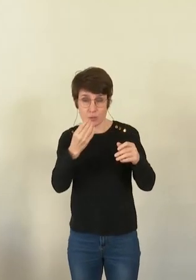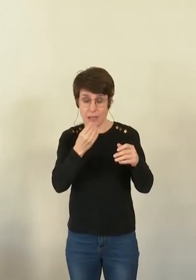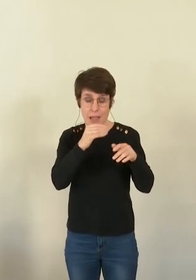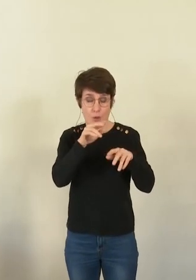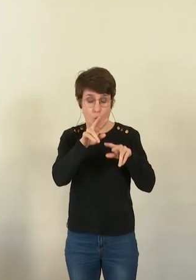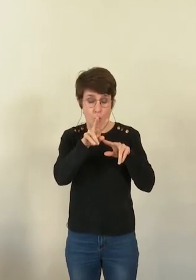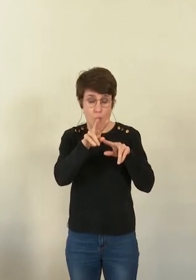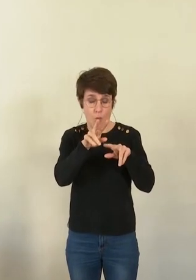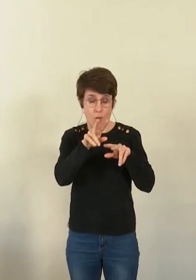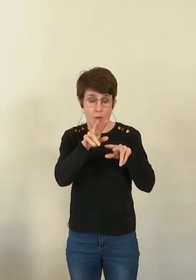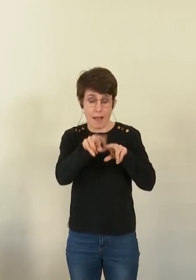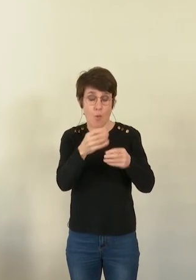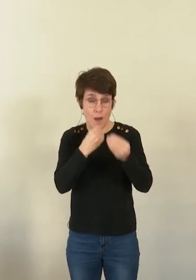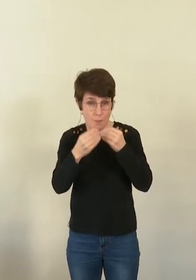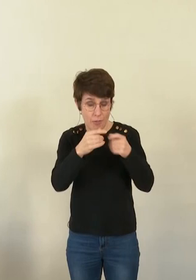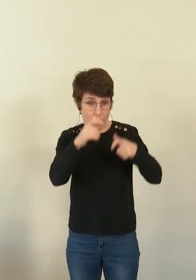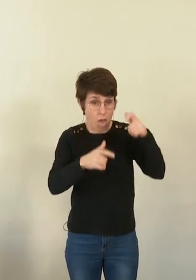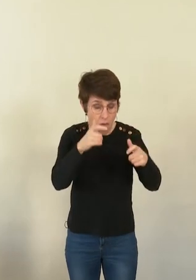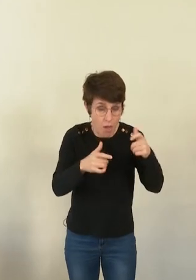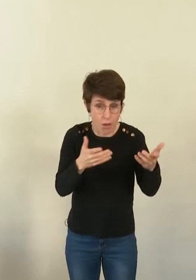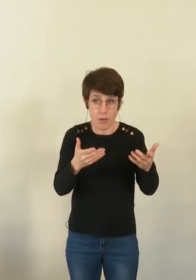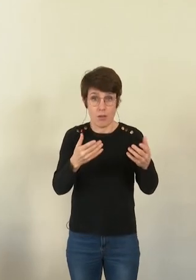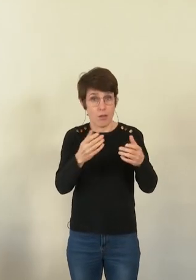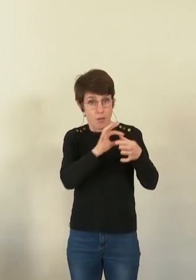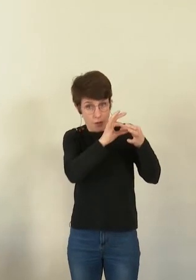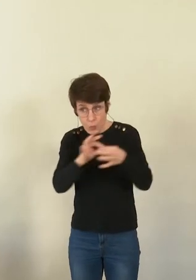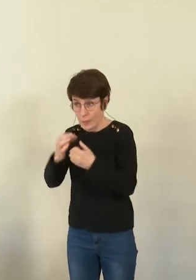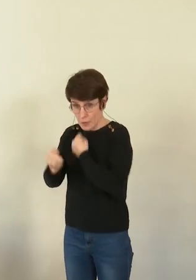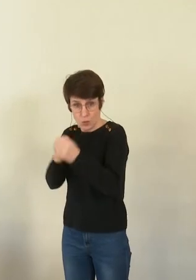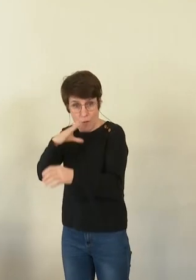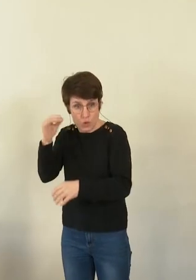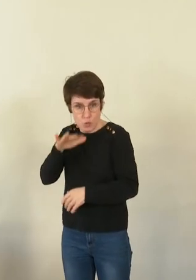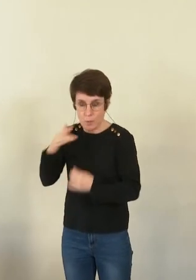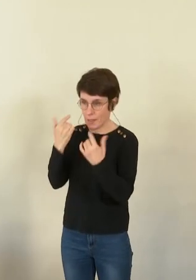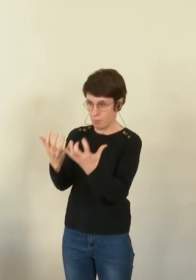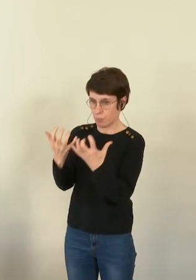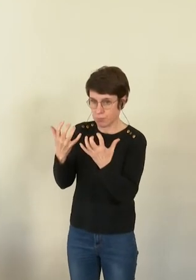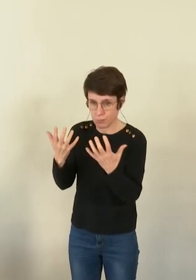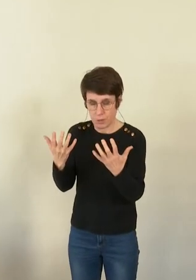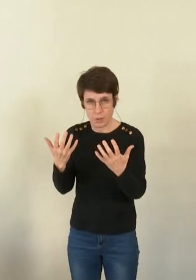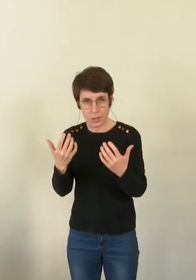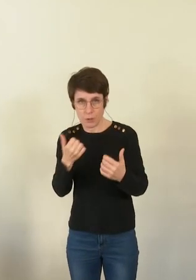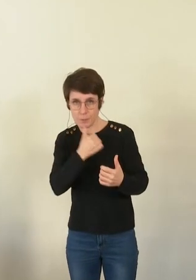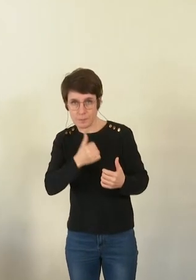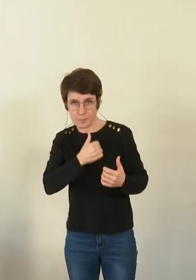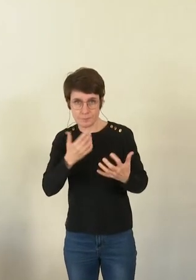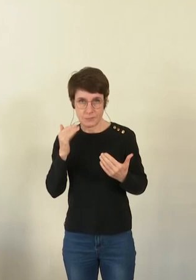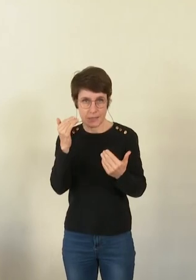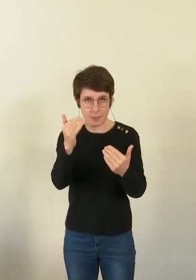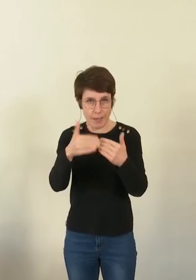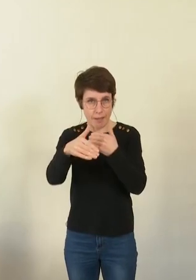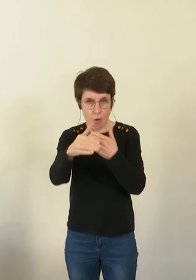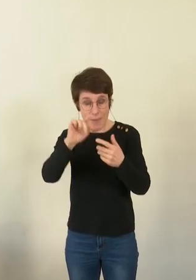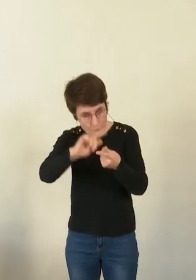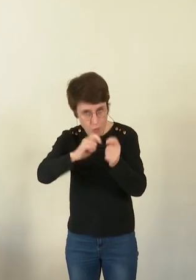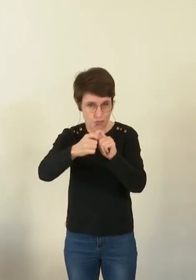la prise de conscience de la souffrance humaine bien réelle qui accompagne ce système et les ente quant à la construction urgente de nouvell logiques pour sortir de